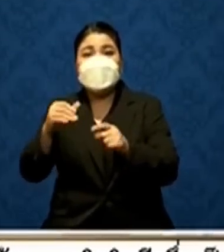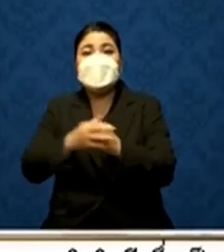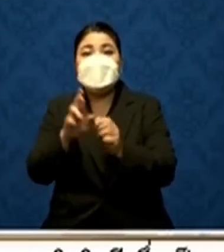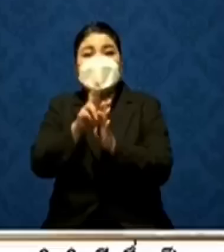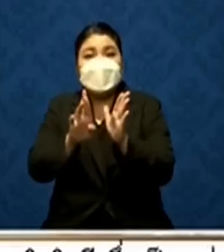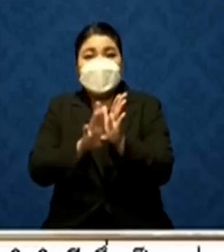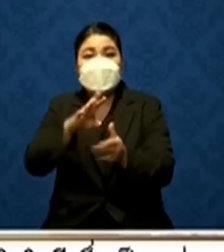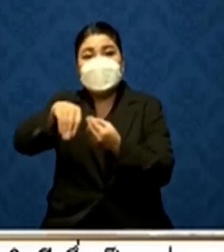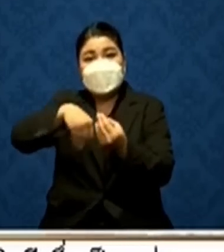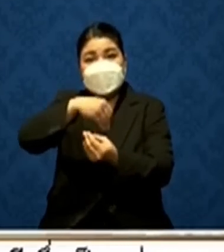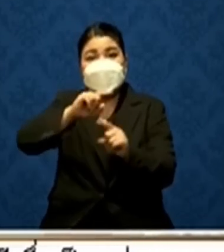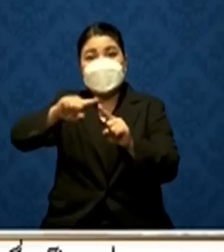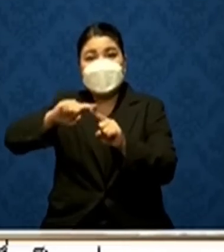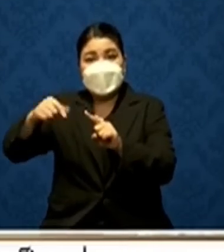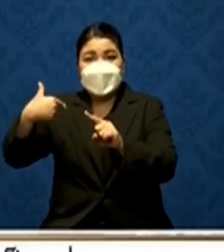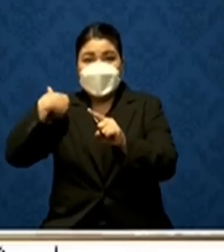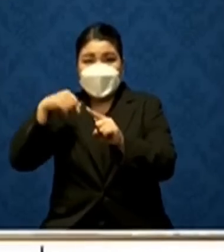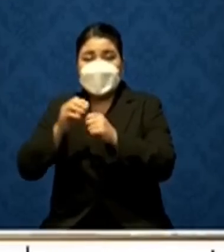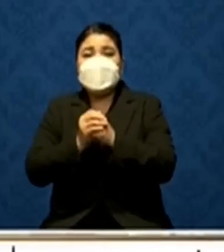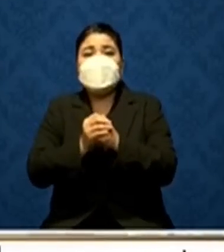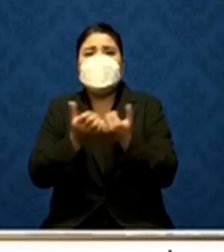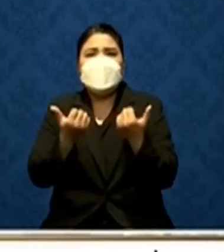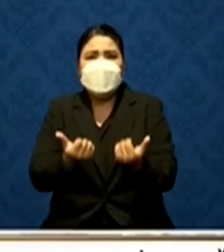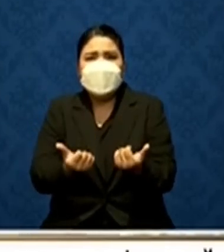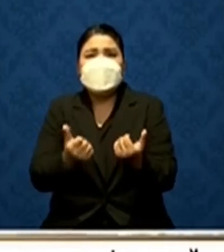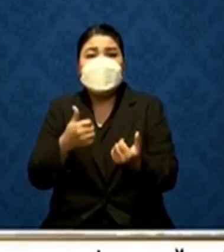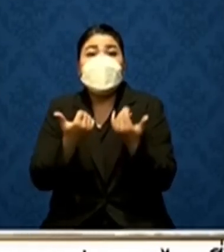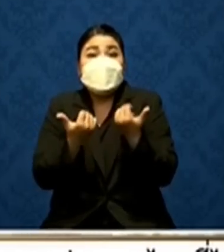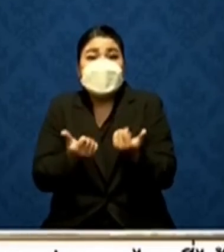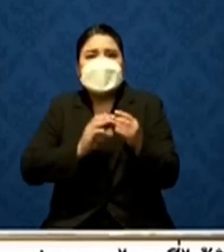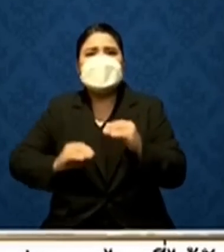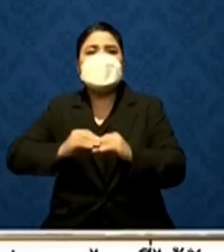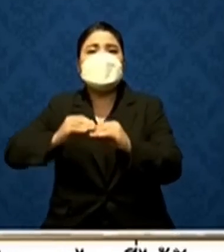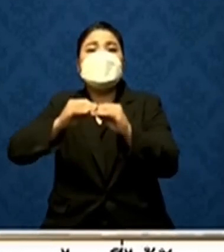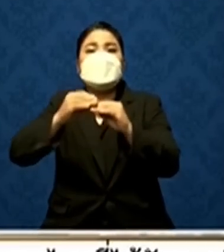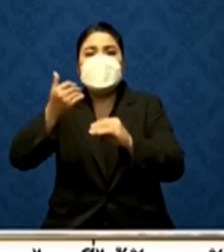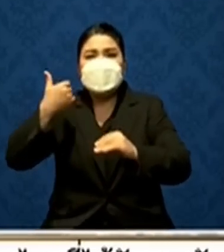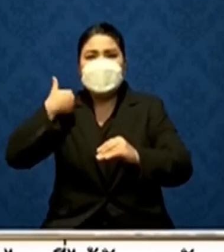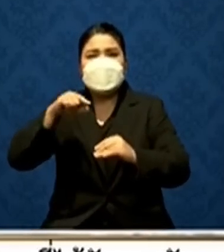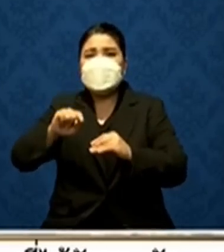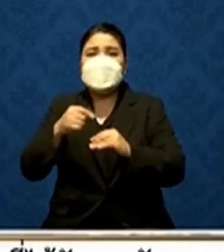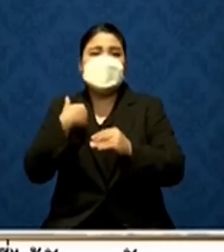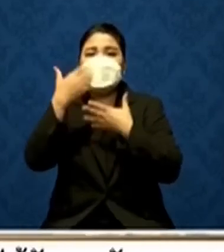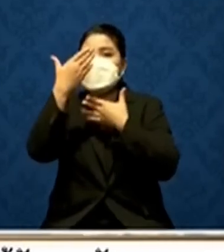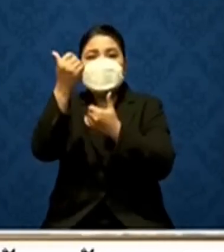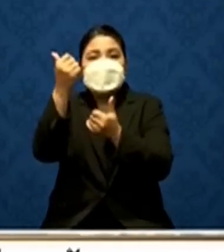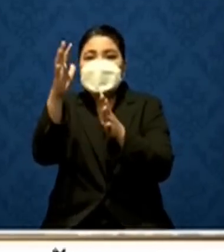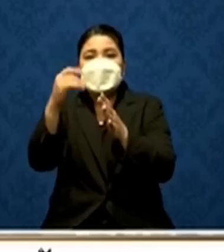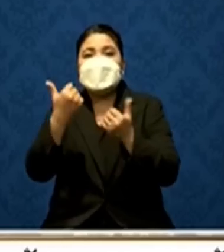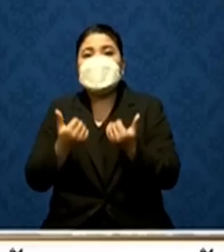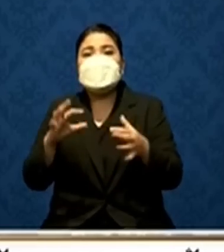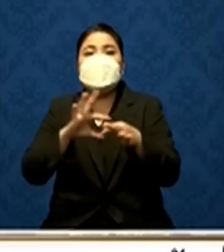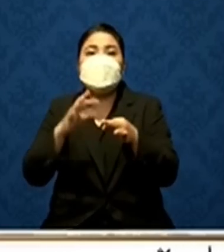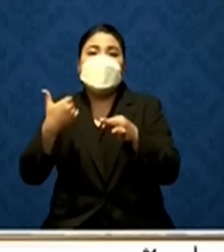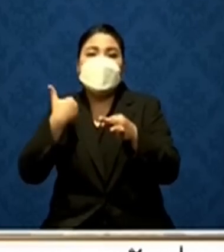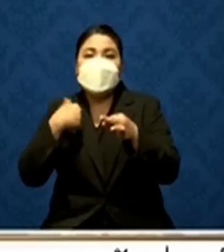ความเสียหายต่อประชาชนอย่างป้างฝังแพร่หลายและเพิ่มจำนวนมากขึ้นโดยไม่สนใจและขาดความรู้ความสามารถที่จะป้องกัน